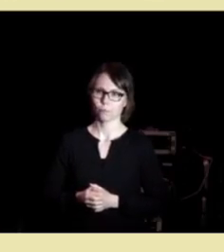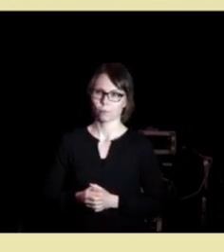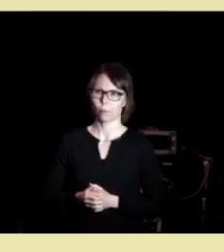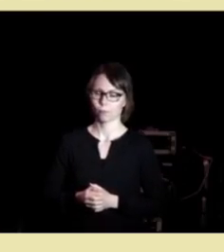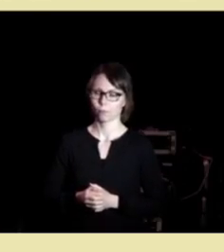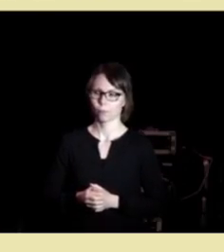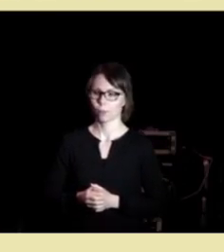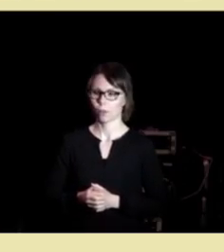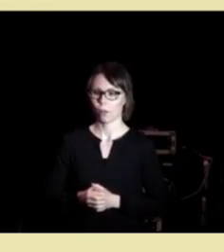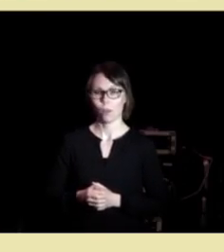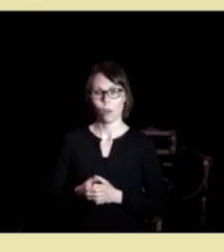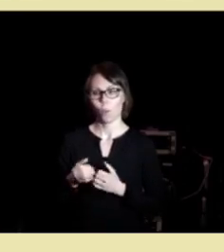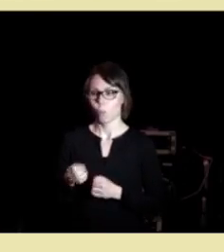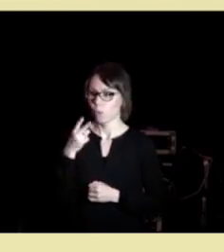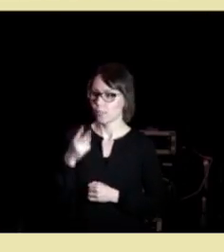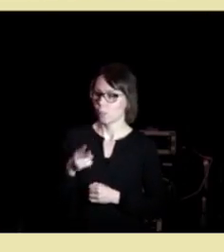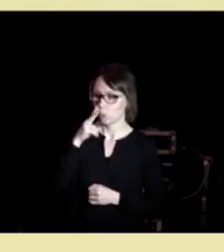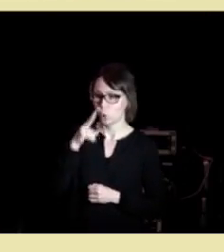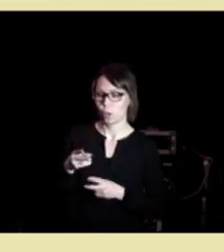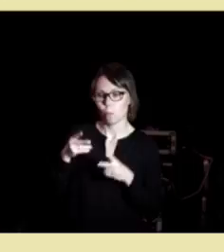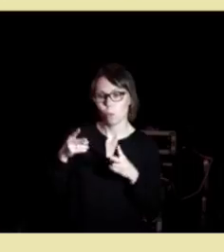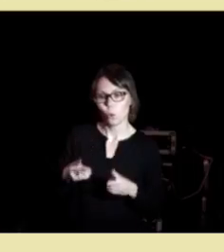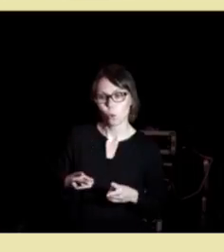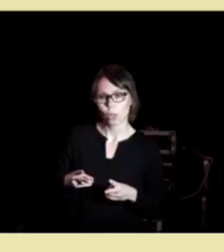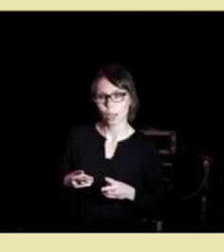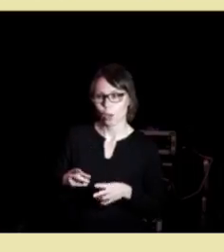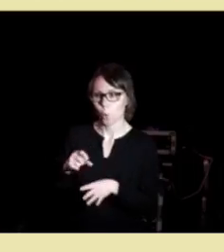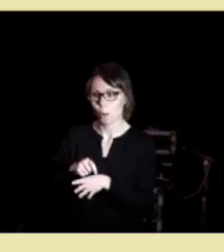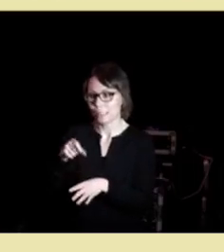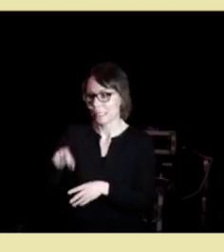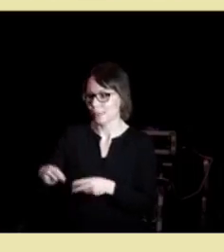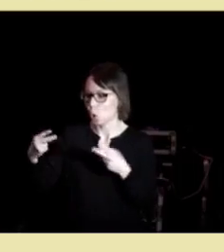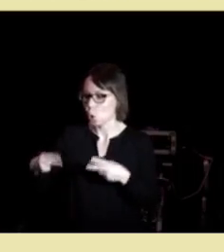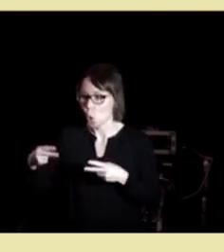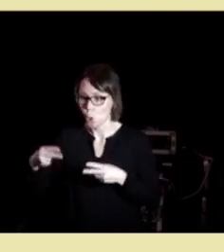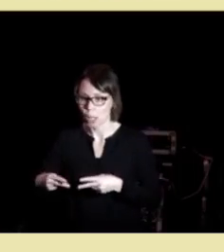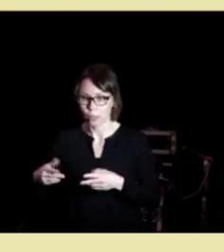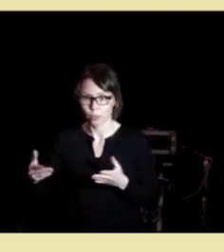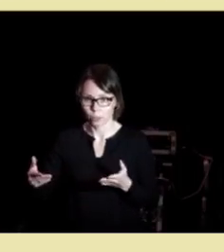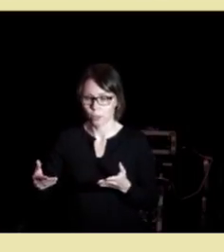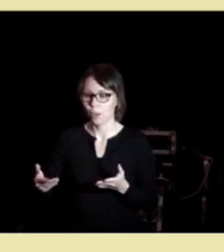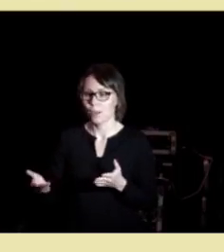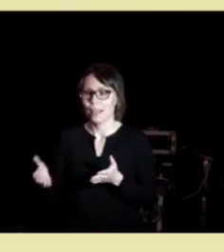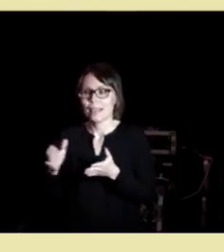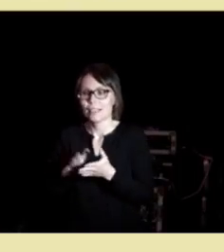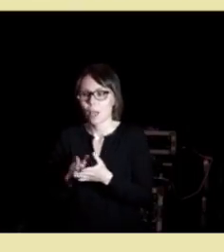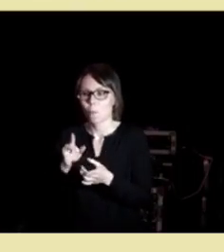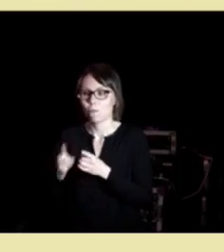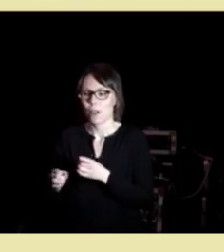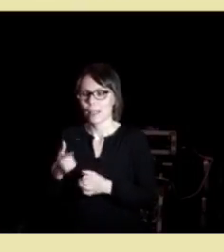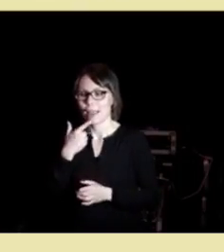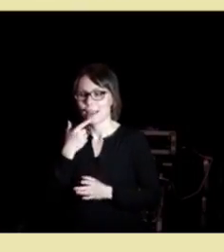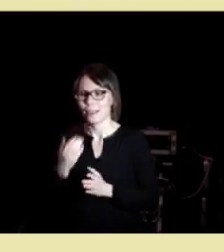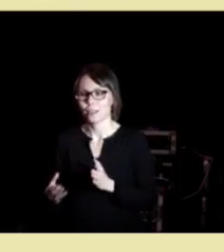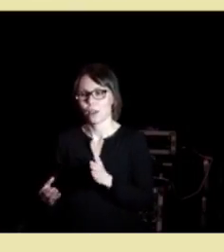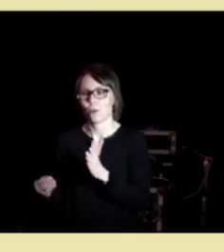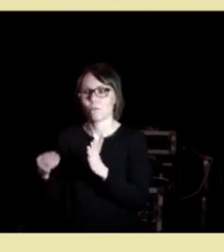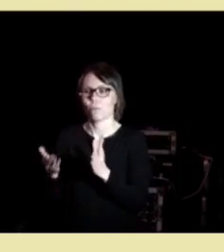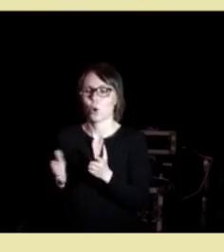vi må se på den nye bruker- og pasientrollen. Det å få til samvalg, co-decision, som det heter.